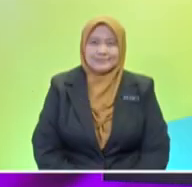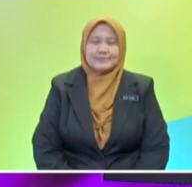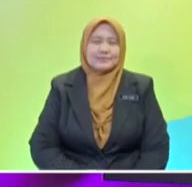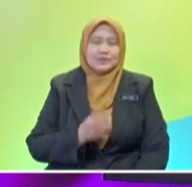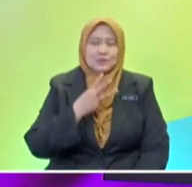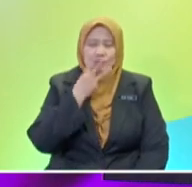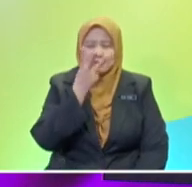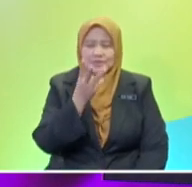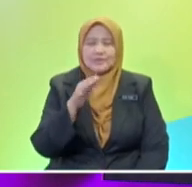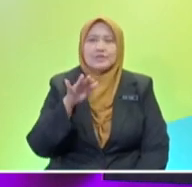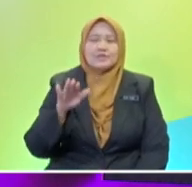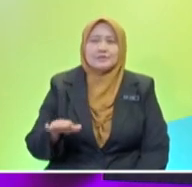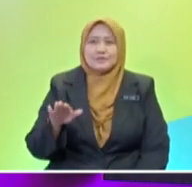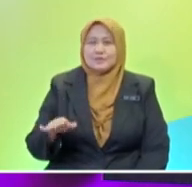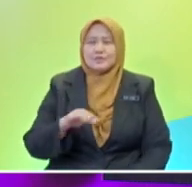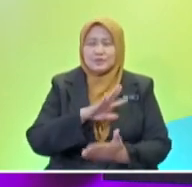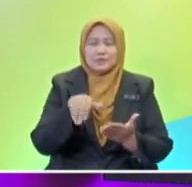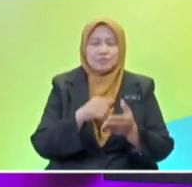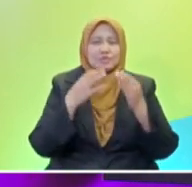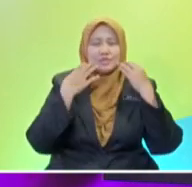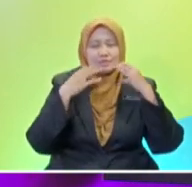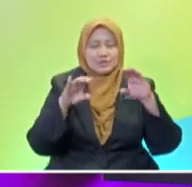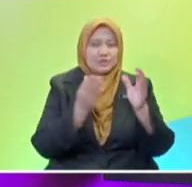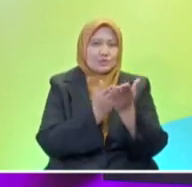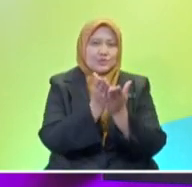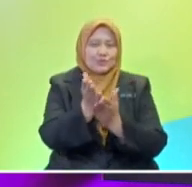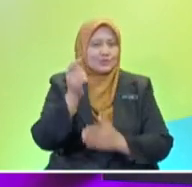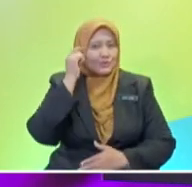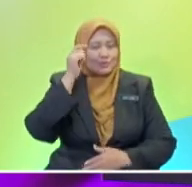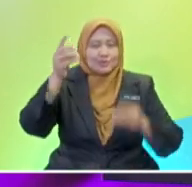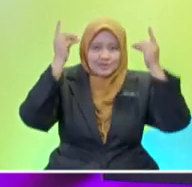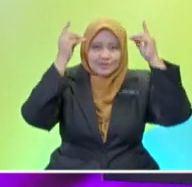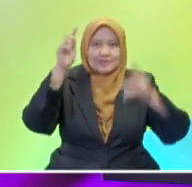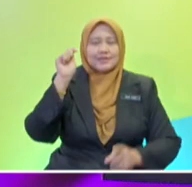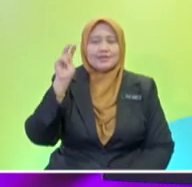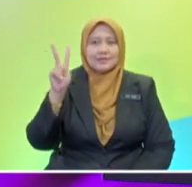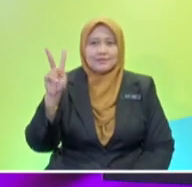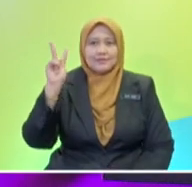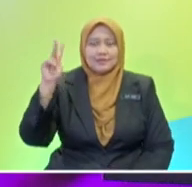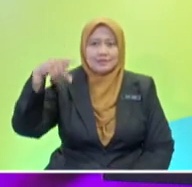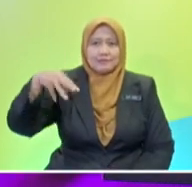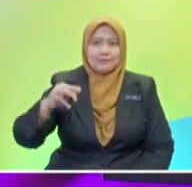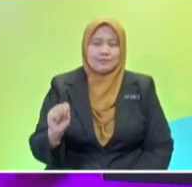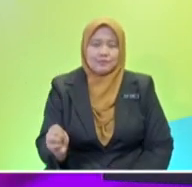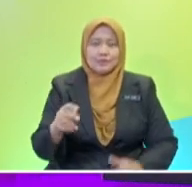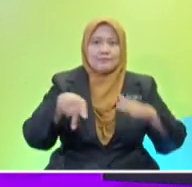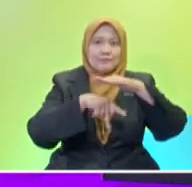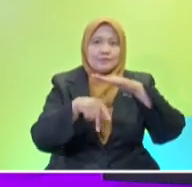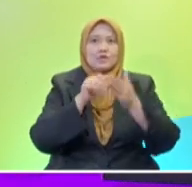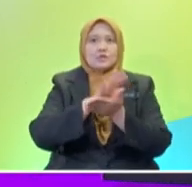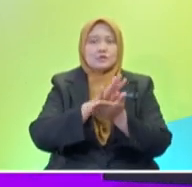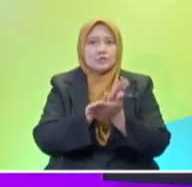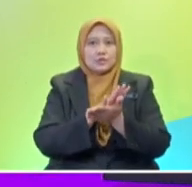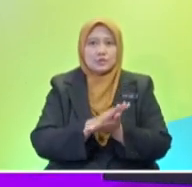Wah, adik-adik memang cemerlang terus menonton Didik TV KPM untuk slot prasekolah